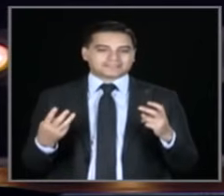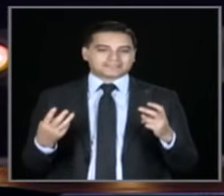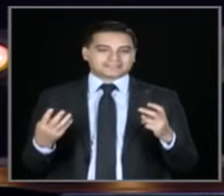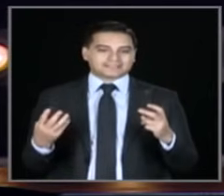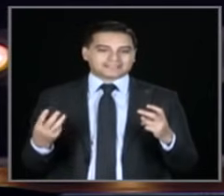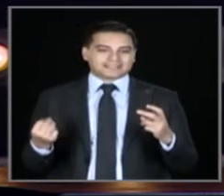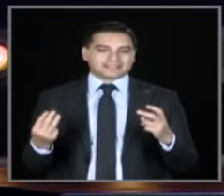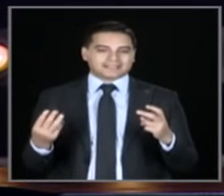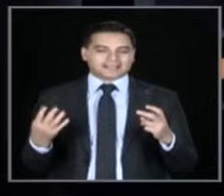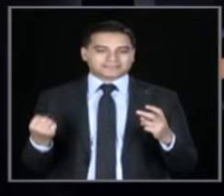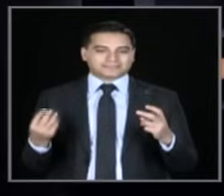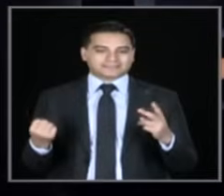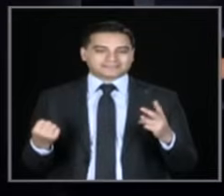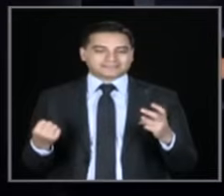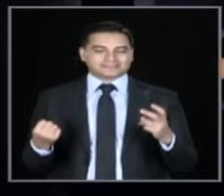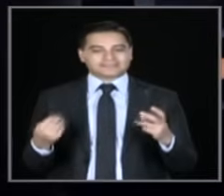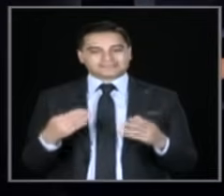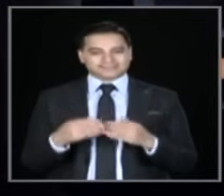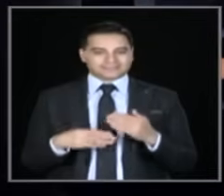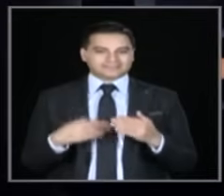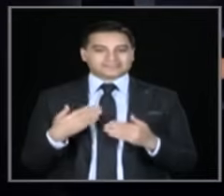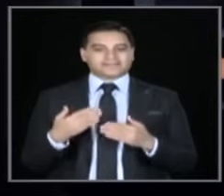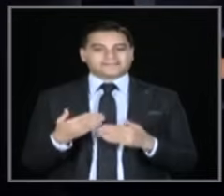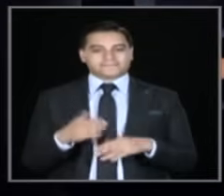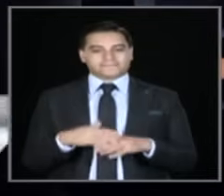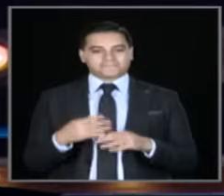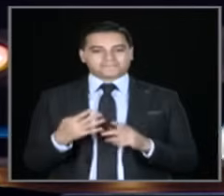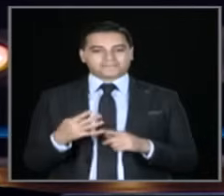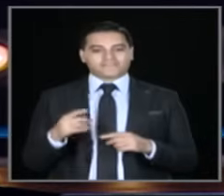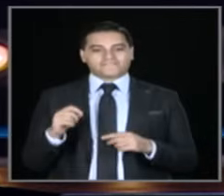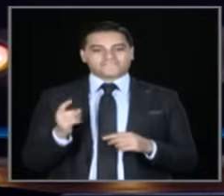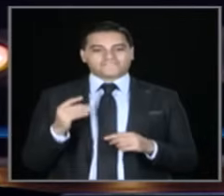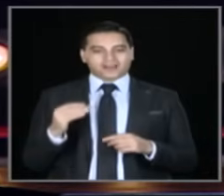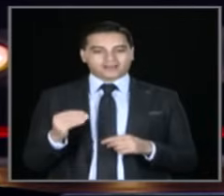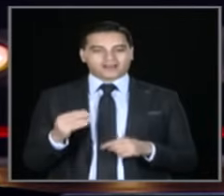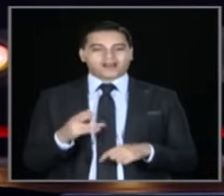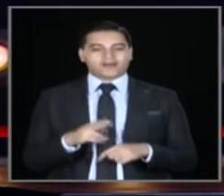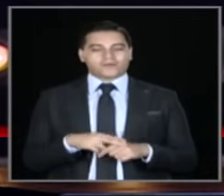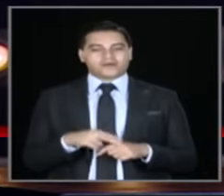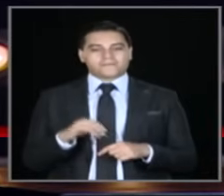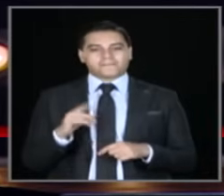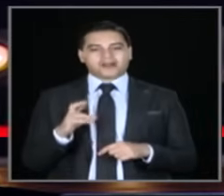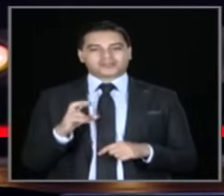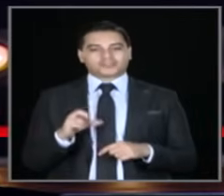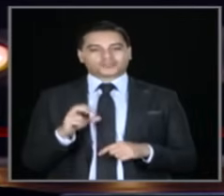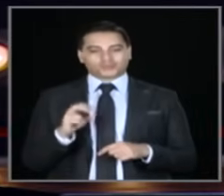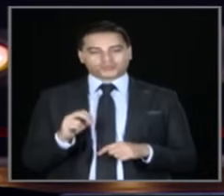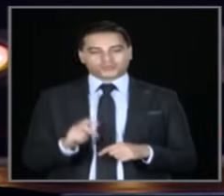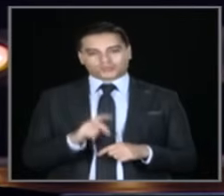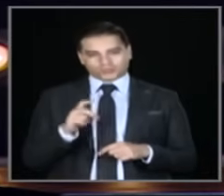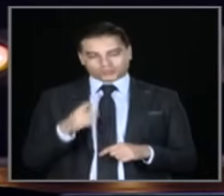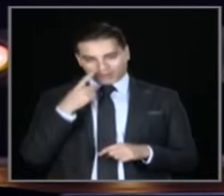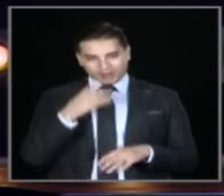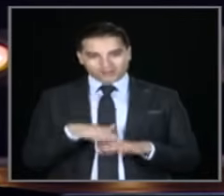الفقرة التانية. خلي بالكم، فرح ومرزوق، مرزوق وفرح، قدرات